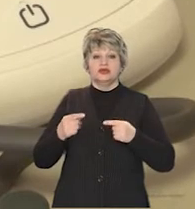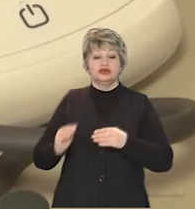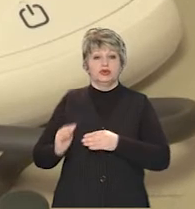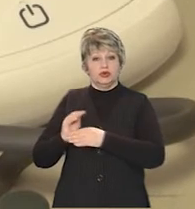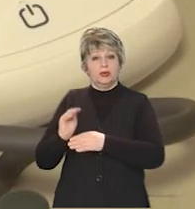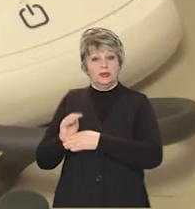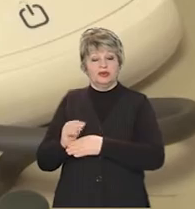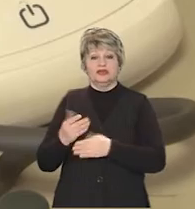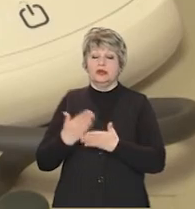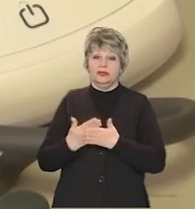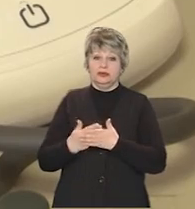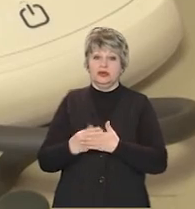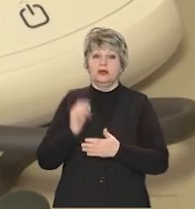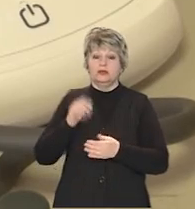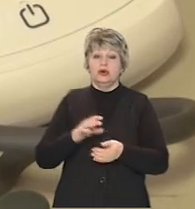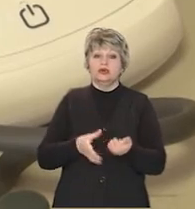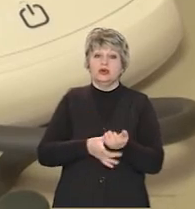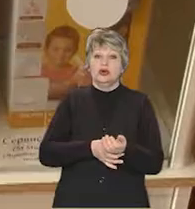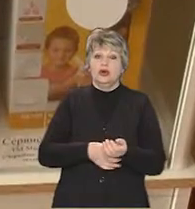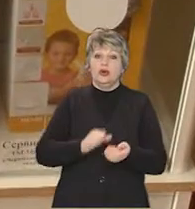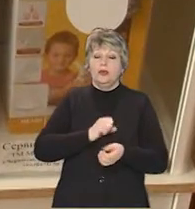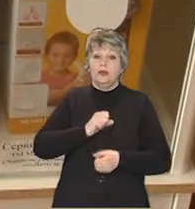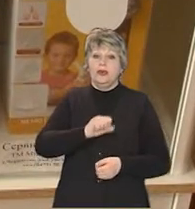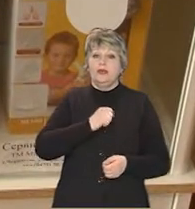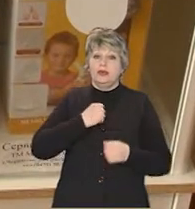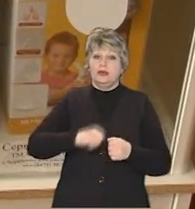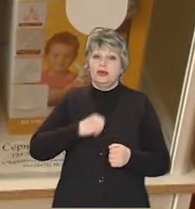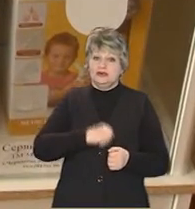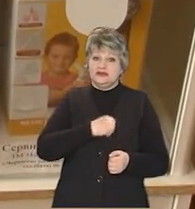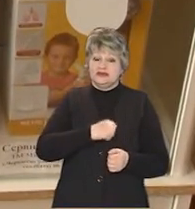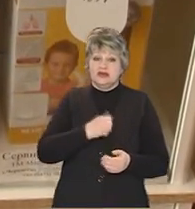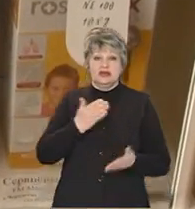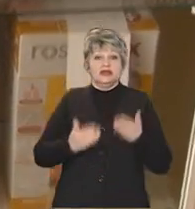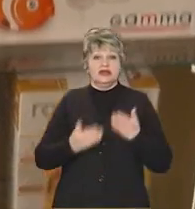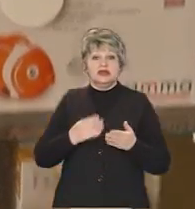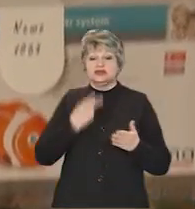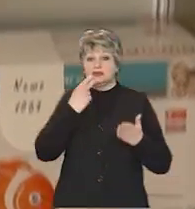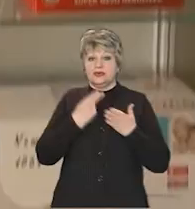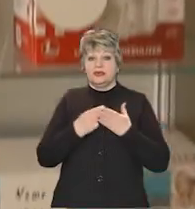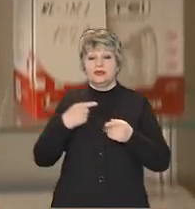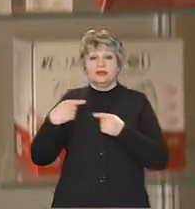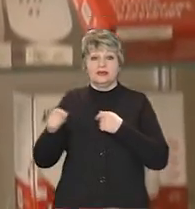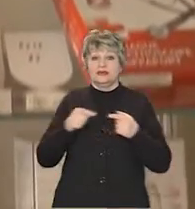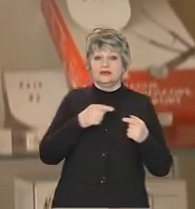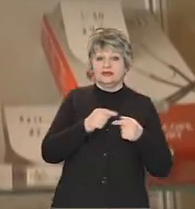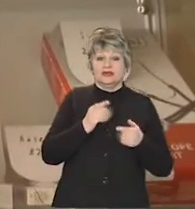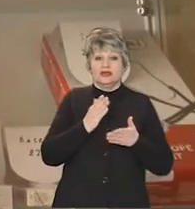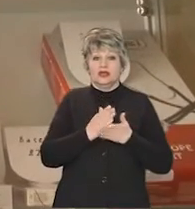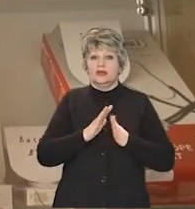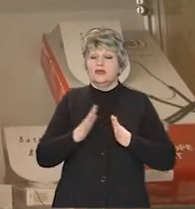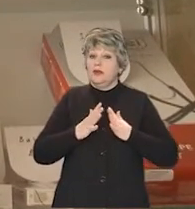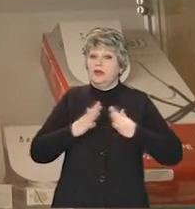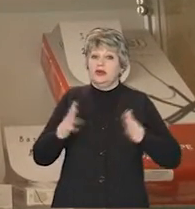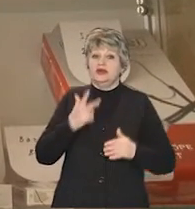додатковими функціями, наприклад, визначають пульс. Відгуки фахівців свідчать, що відхилення у показниках таких